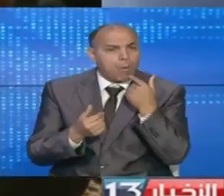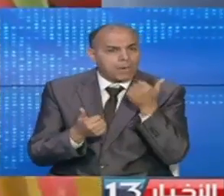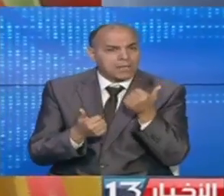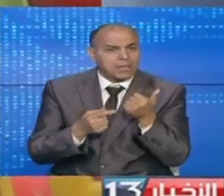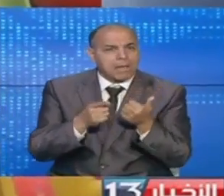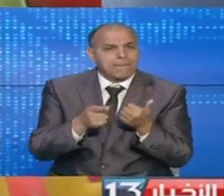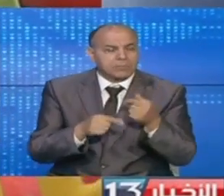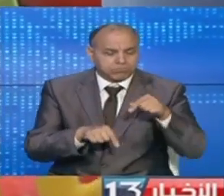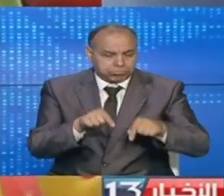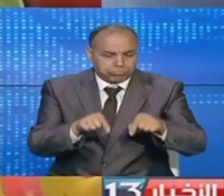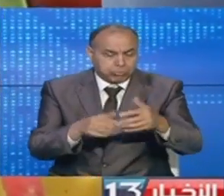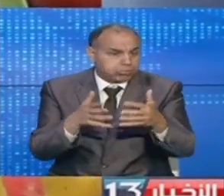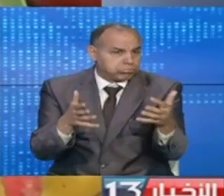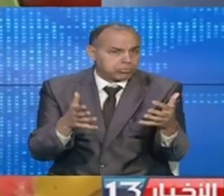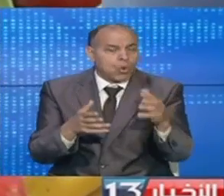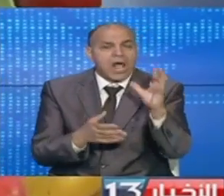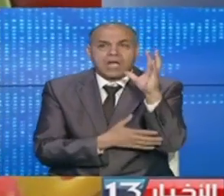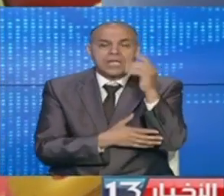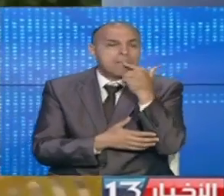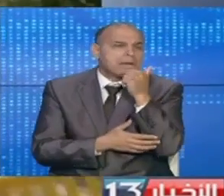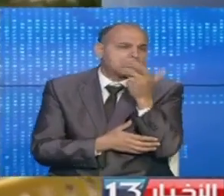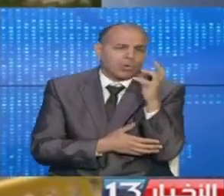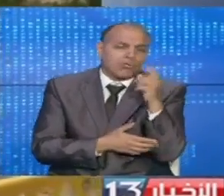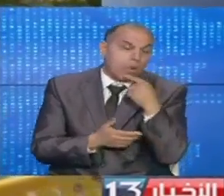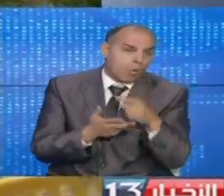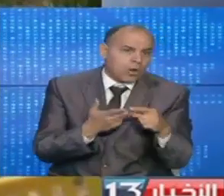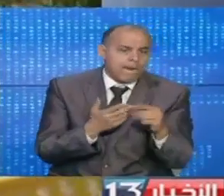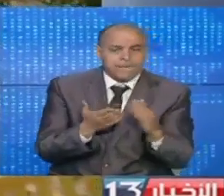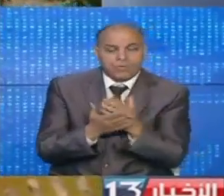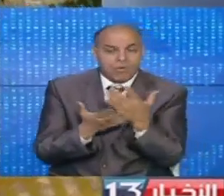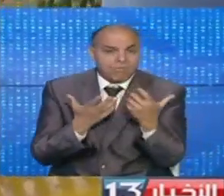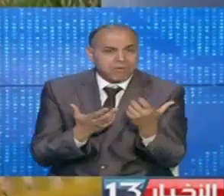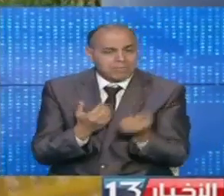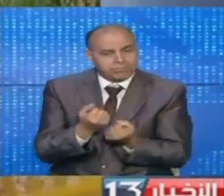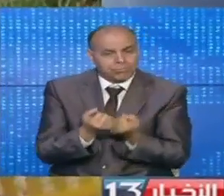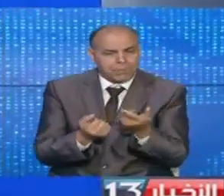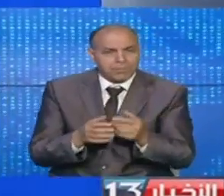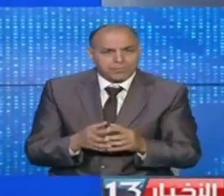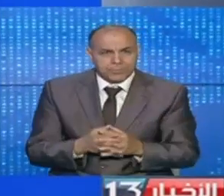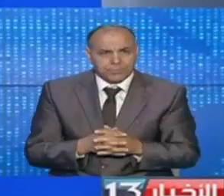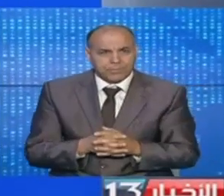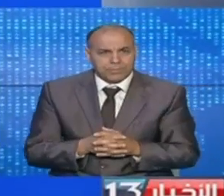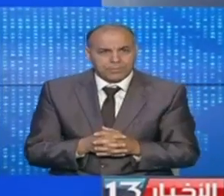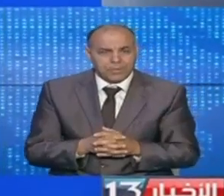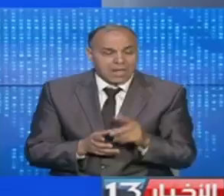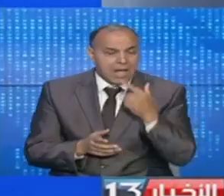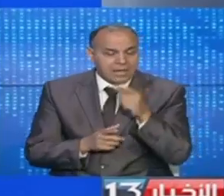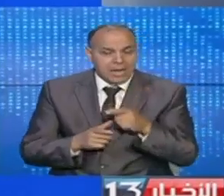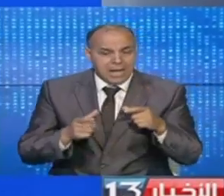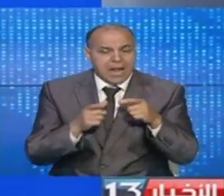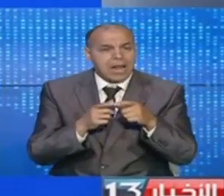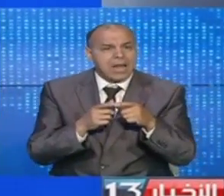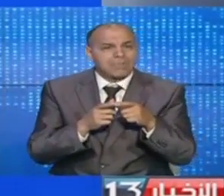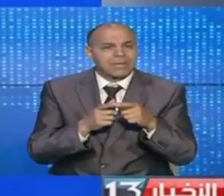في مجال الغراسات والأشجار المثمرة، مشاريع تحتاج مزيد الدعم. أعلنت الهيئة العليا